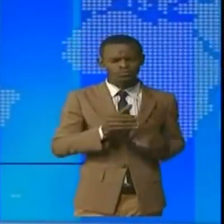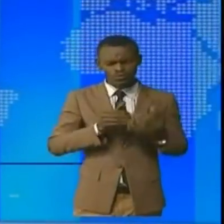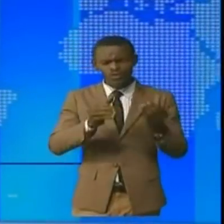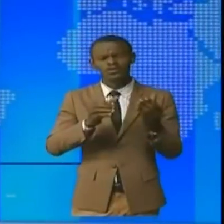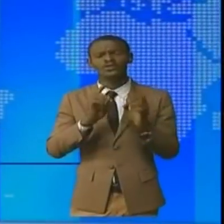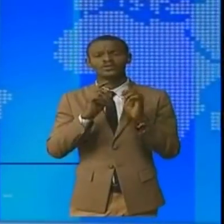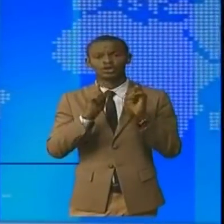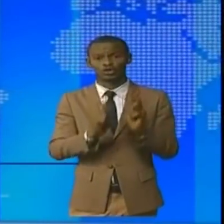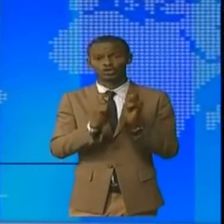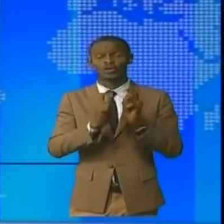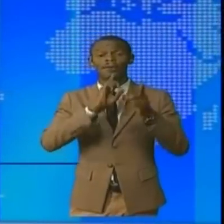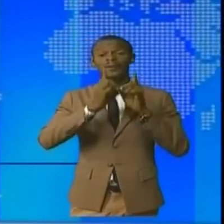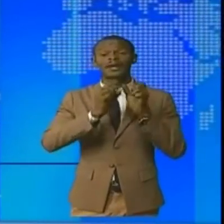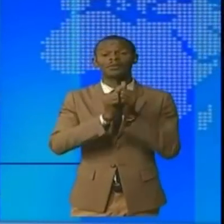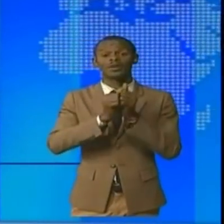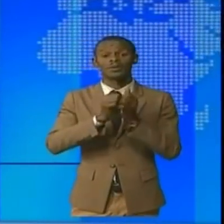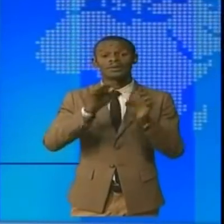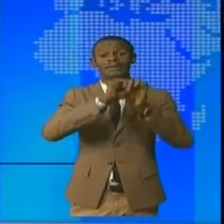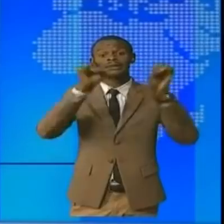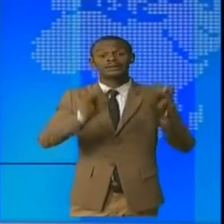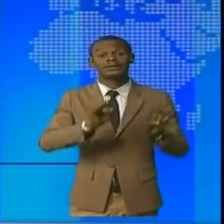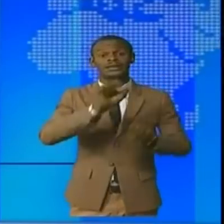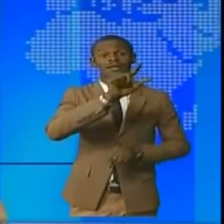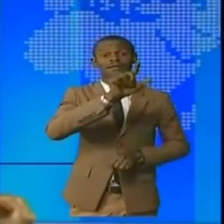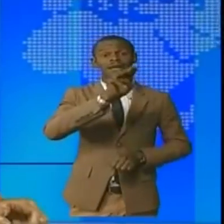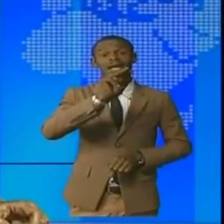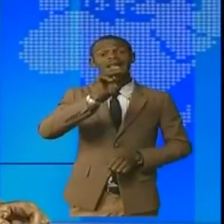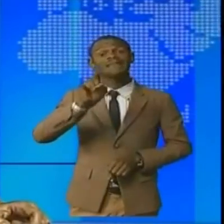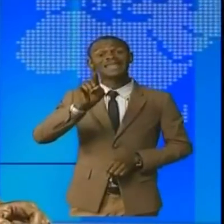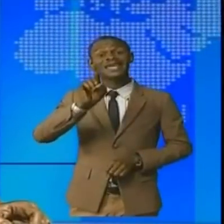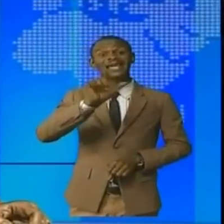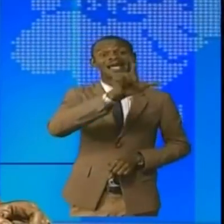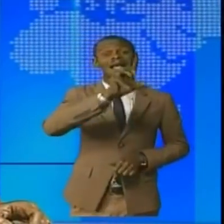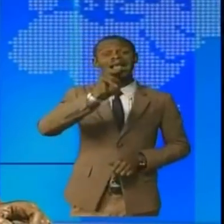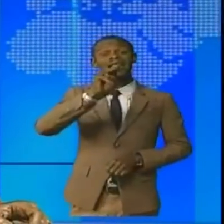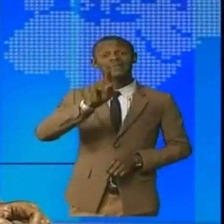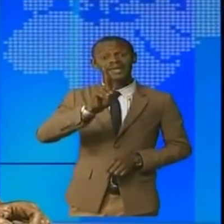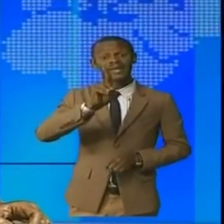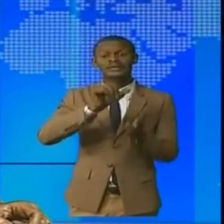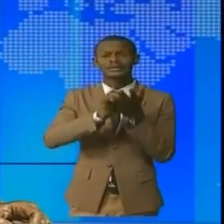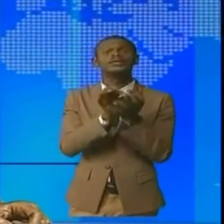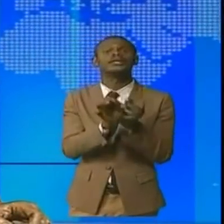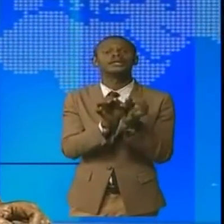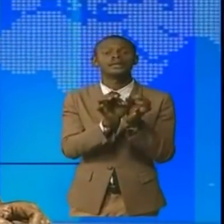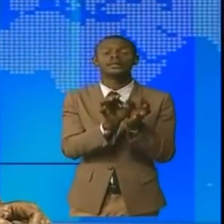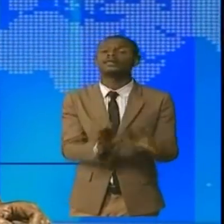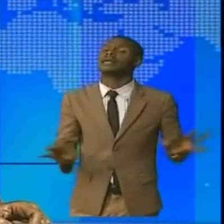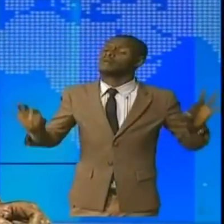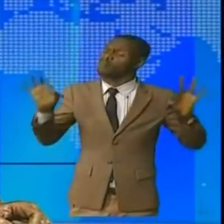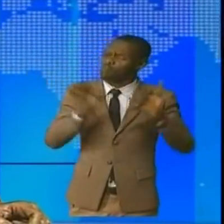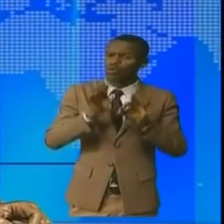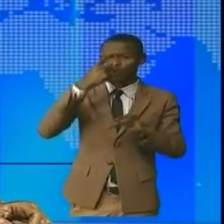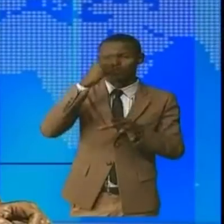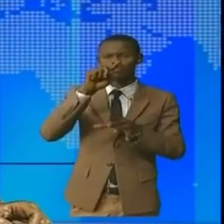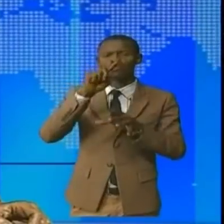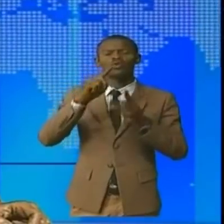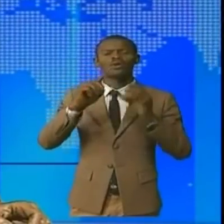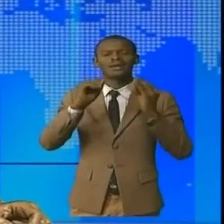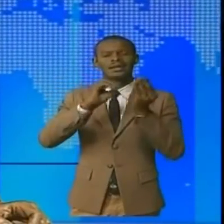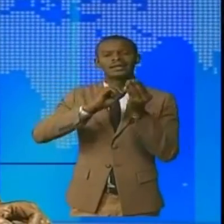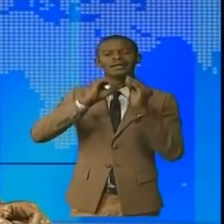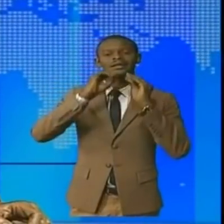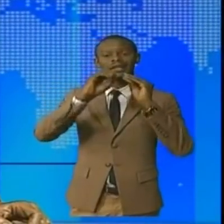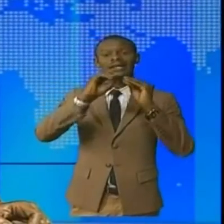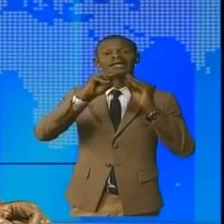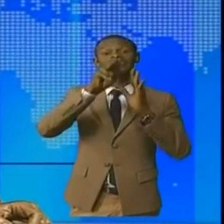master devient incontournable dans l'organisation de l'enseignement supérieur et universitaire en République démocratique du Congo. L'université